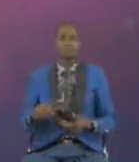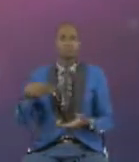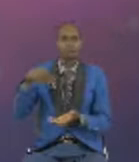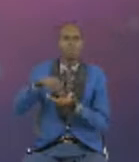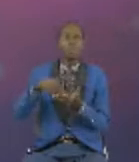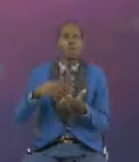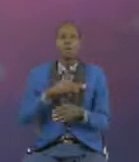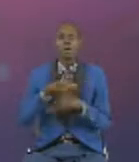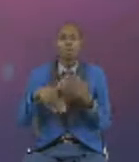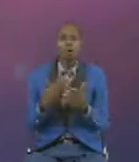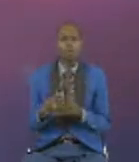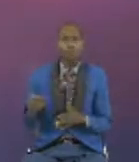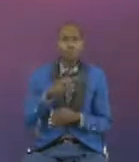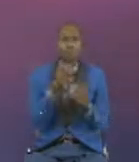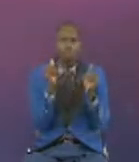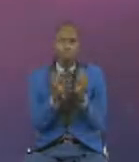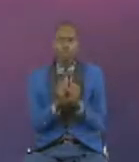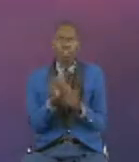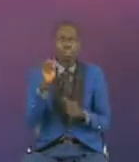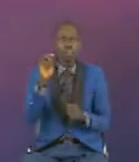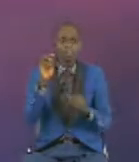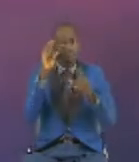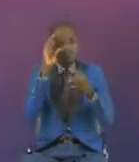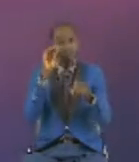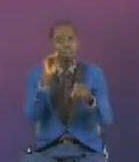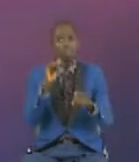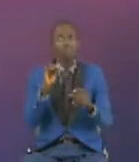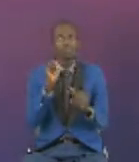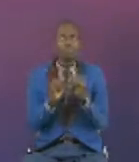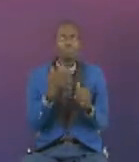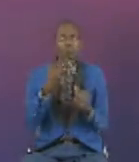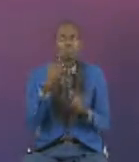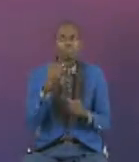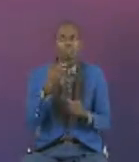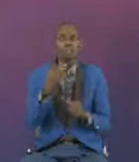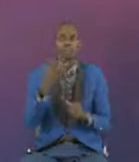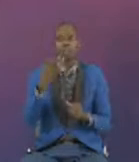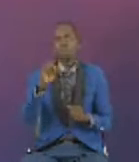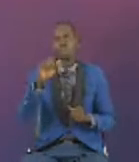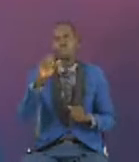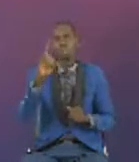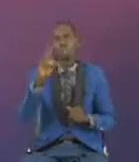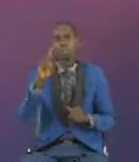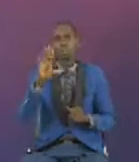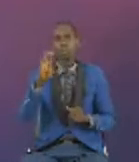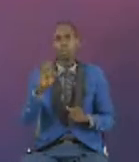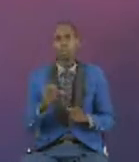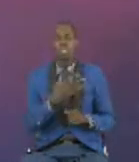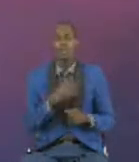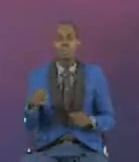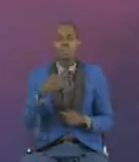lui, savoir le parti des Sadducéens, se levèrent remplis de